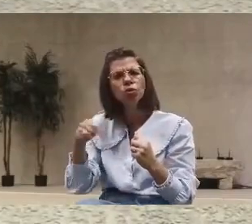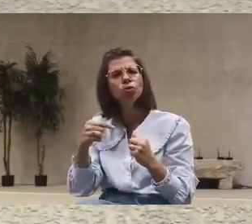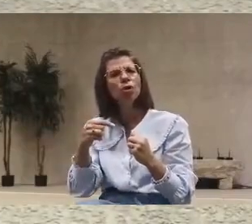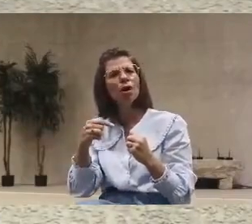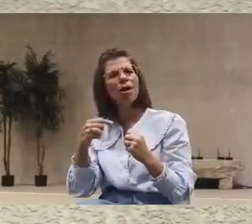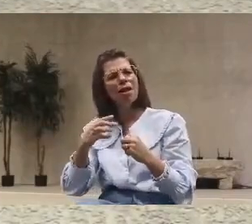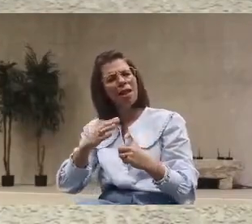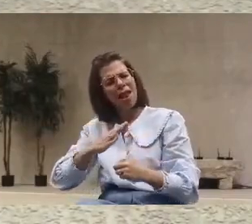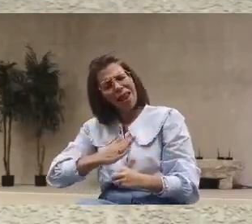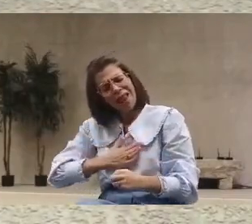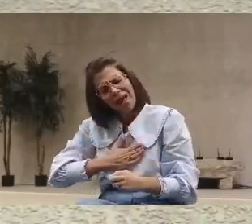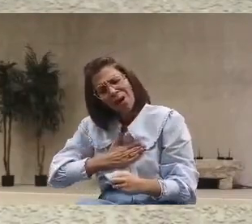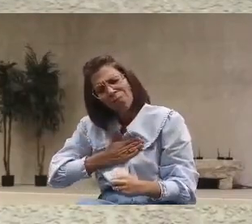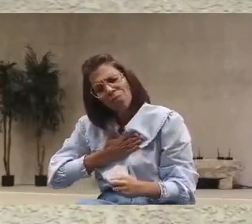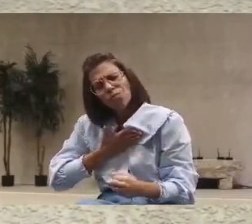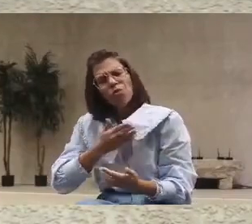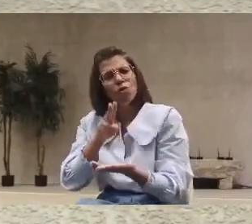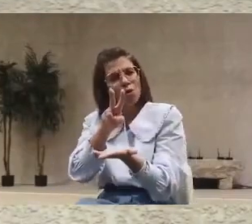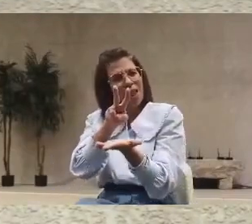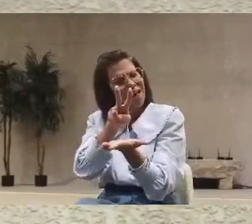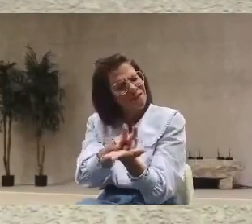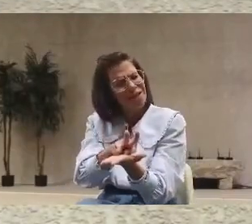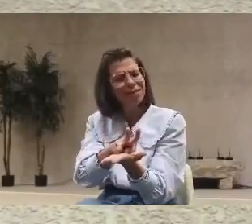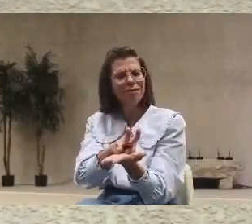attachez au roi de gloire